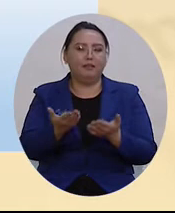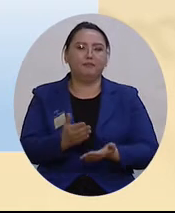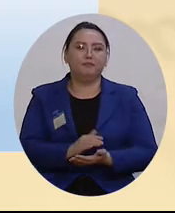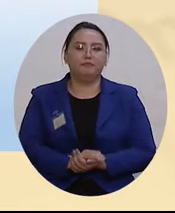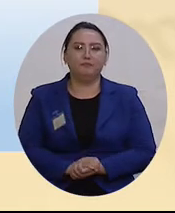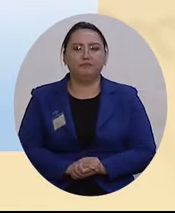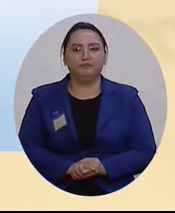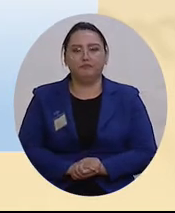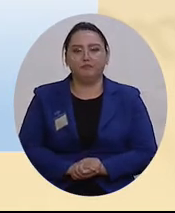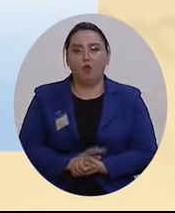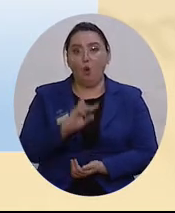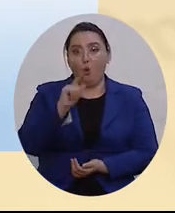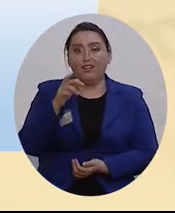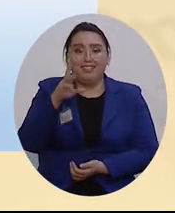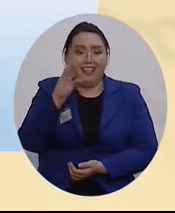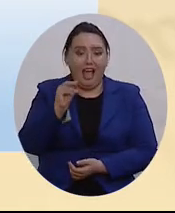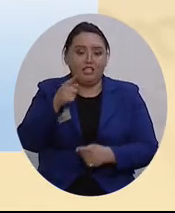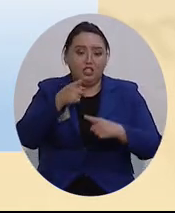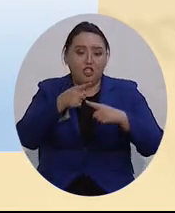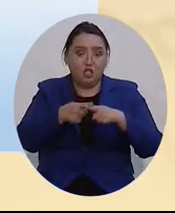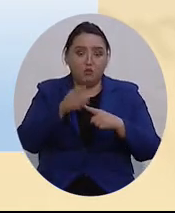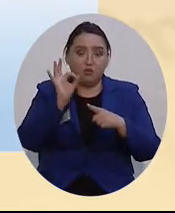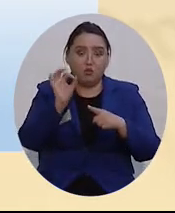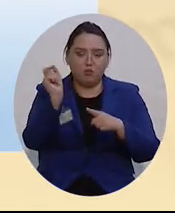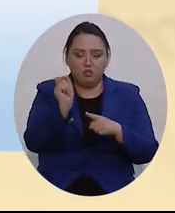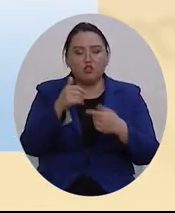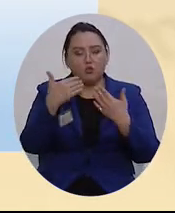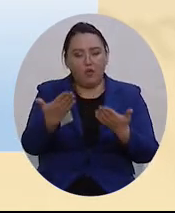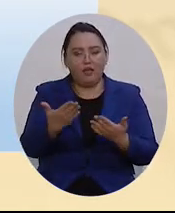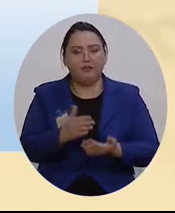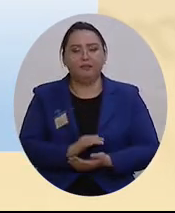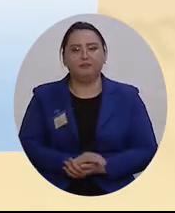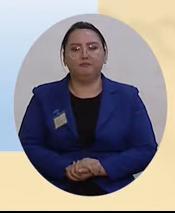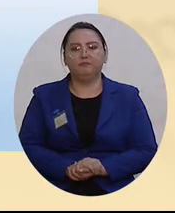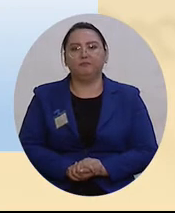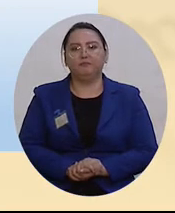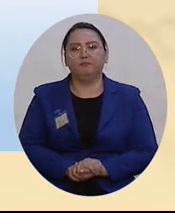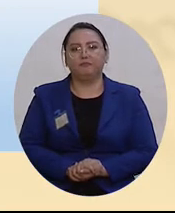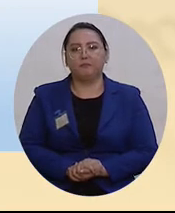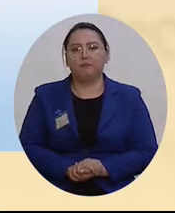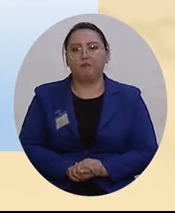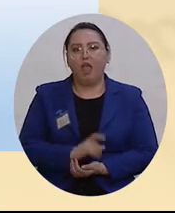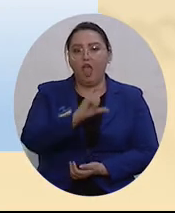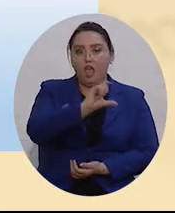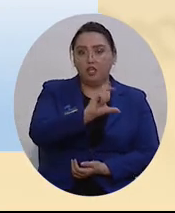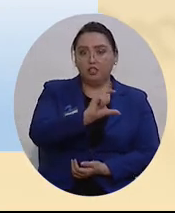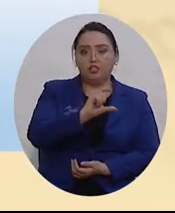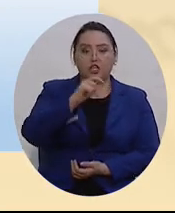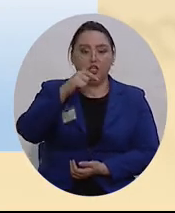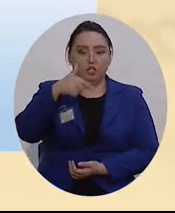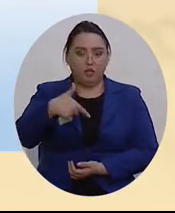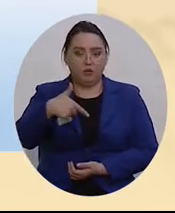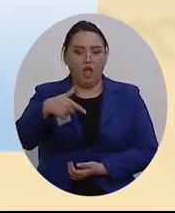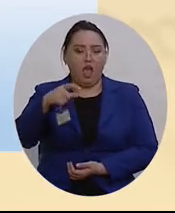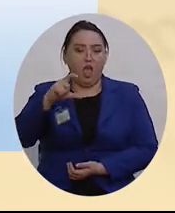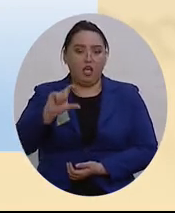тухайн үгэнд хэрхэн зөв залгах вэ? За ерөнхийн нэг зүй тогтмол байдаг тийм ээ. Нэр үгийн хувьд дээр их шиг төгсгөлтэй бол гийгүүлгч толгойтой нөхцөл